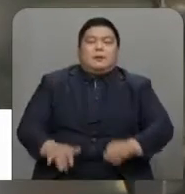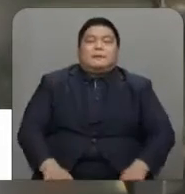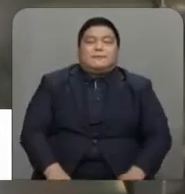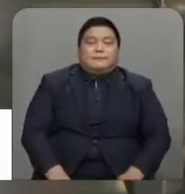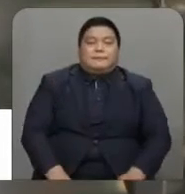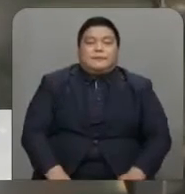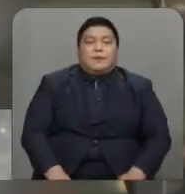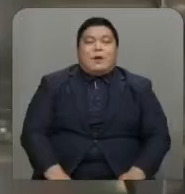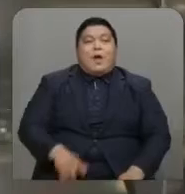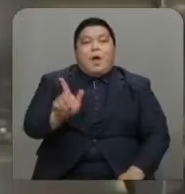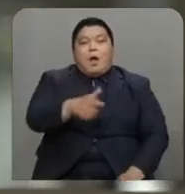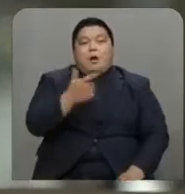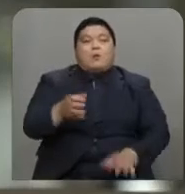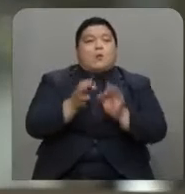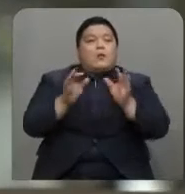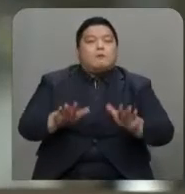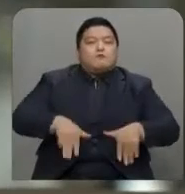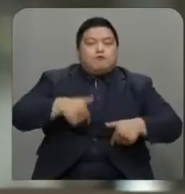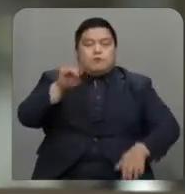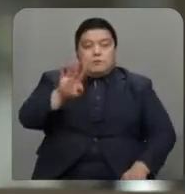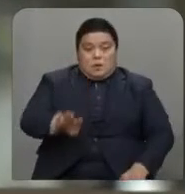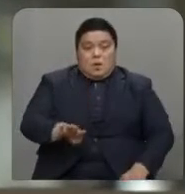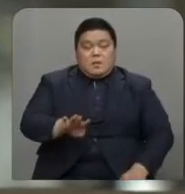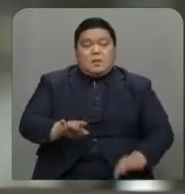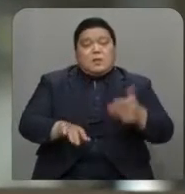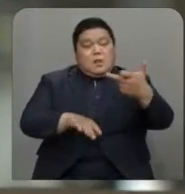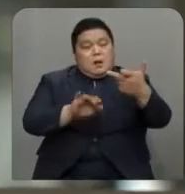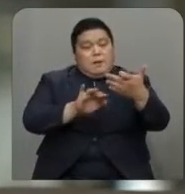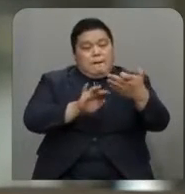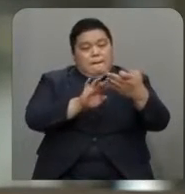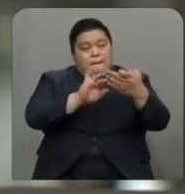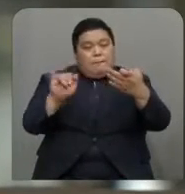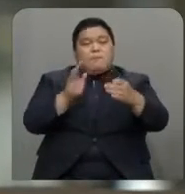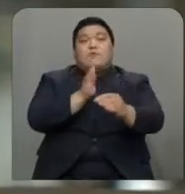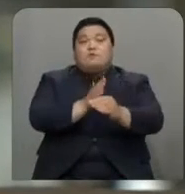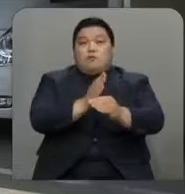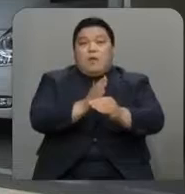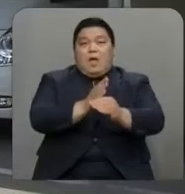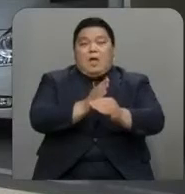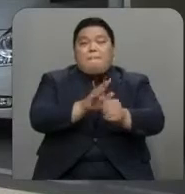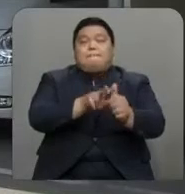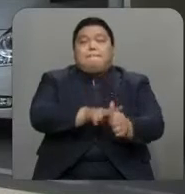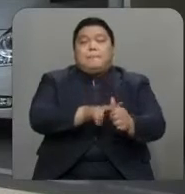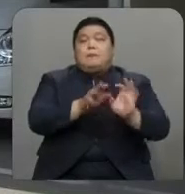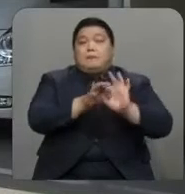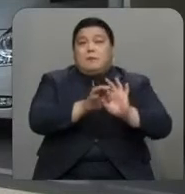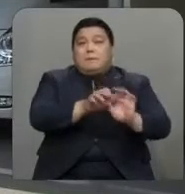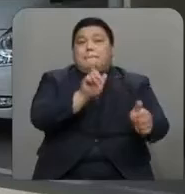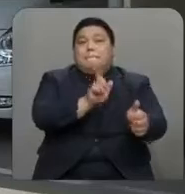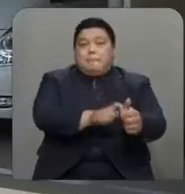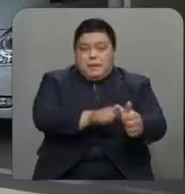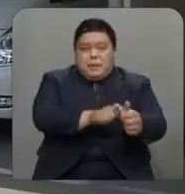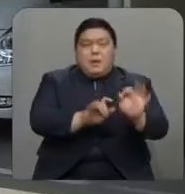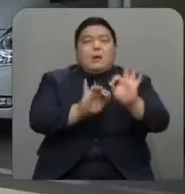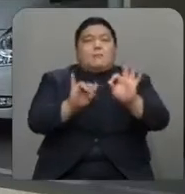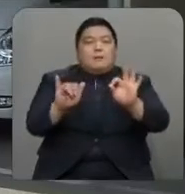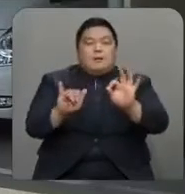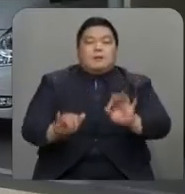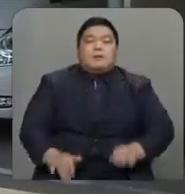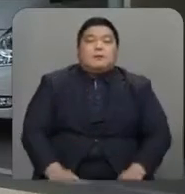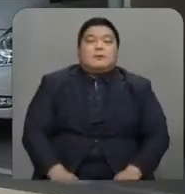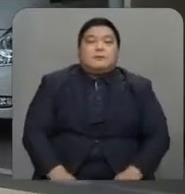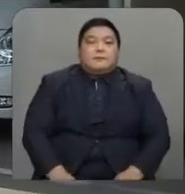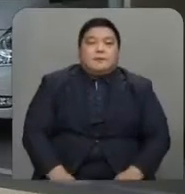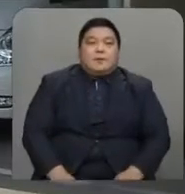있습니다. 오늘 하루 춘천에서 나온 확진자 14명 가운데 10명이 직원 등 대형마트 관련인 것으로